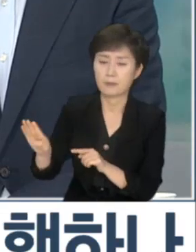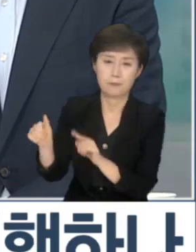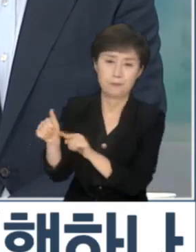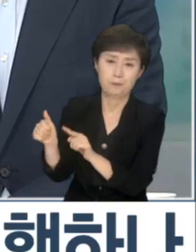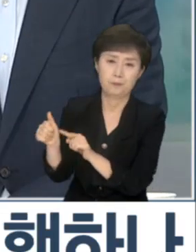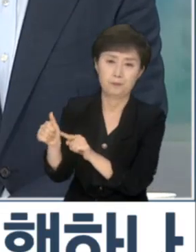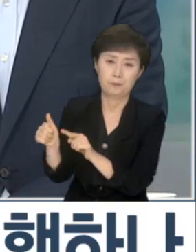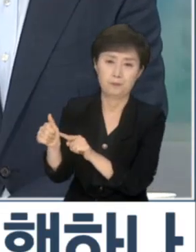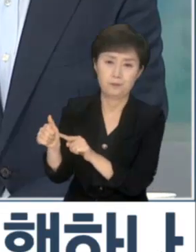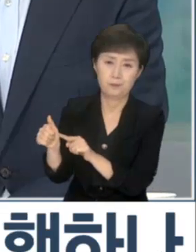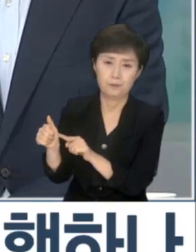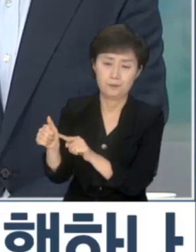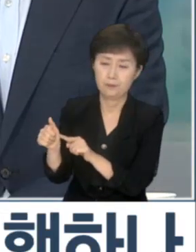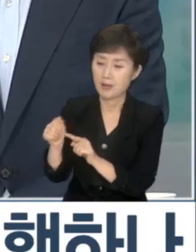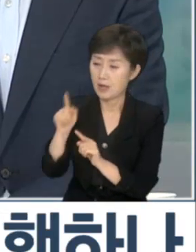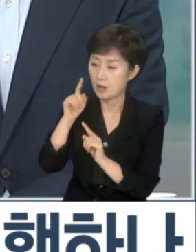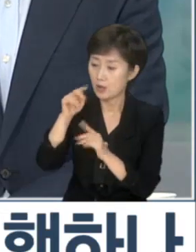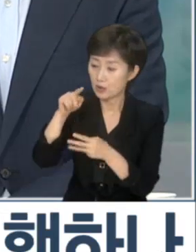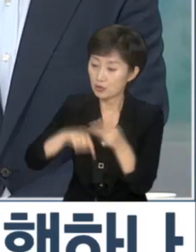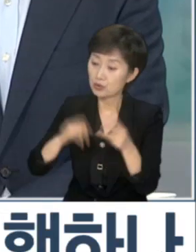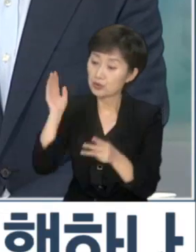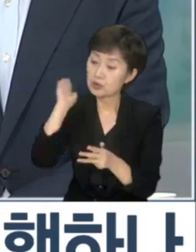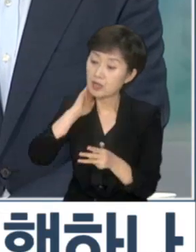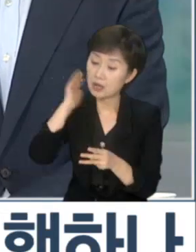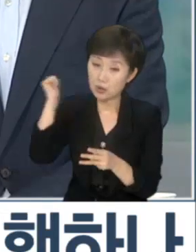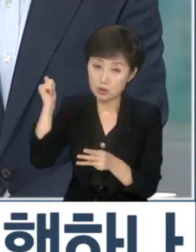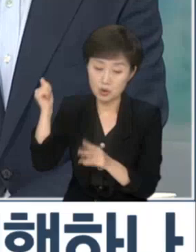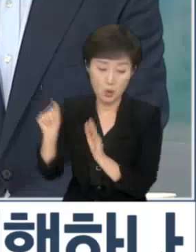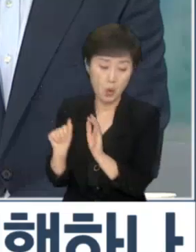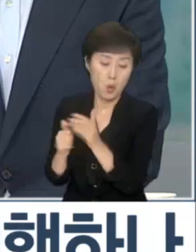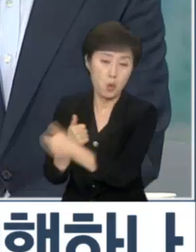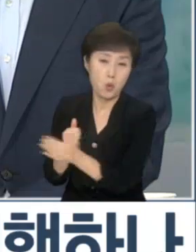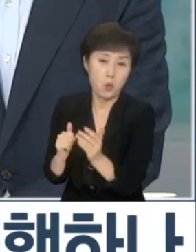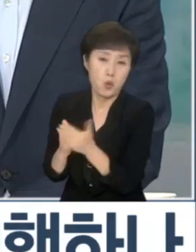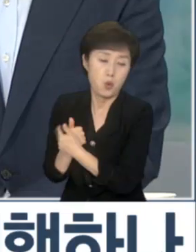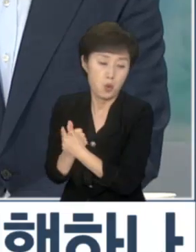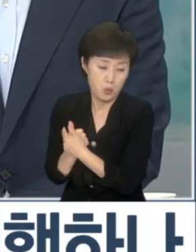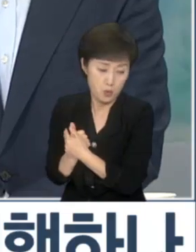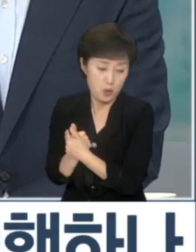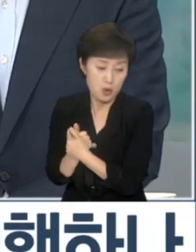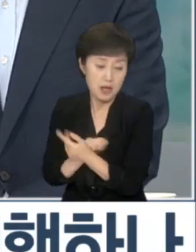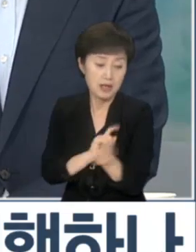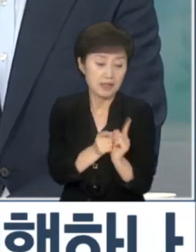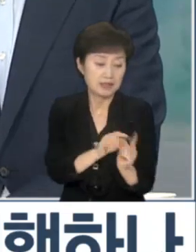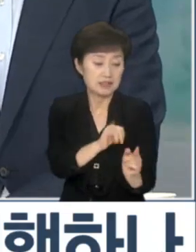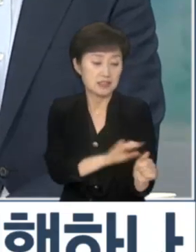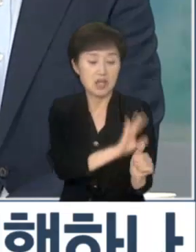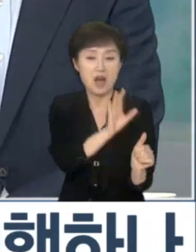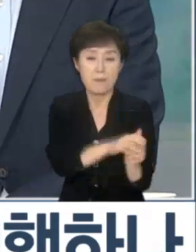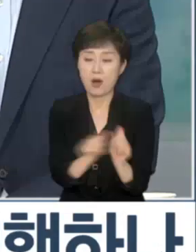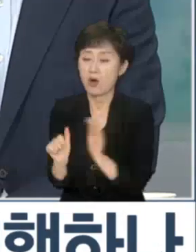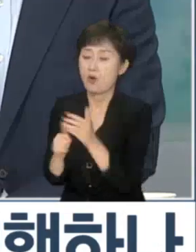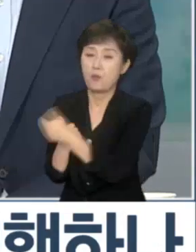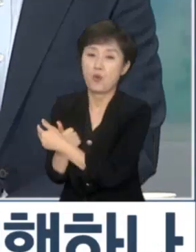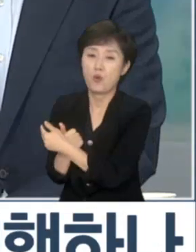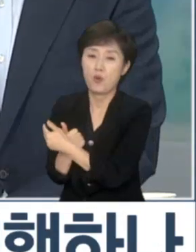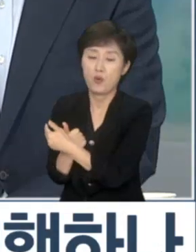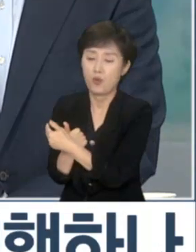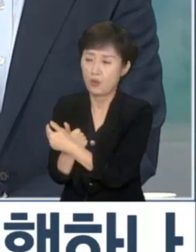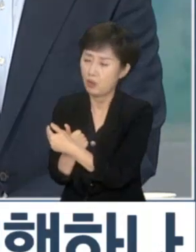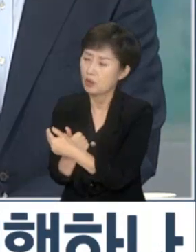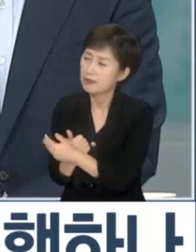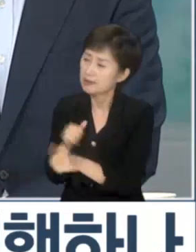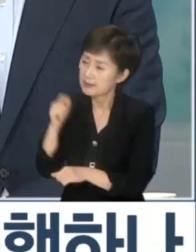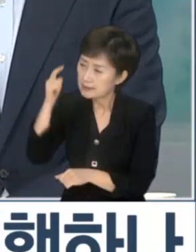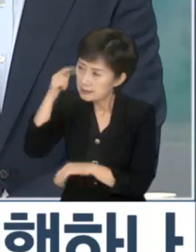이종석 장관을 관리하기 위한 방안으로 향후에 더 나은 자리나 좀 더 편한 자리나 이렇게 보온성 인사를 할 수는